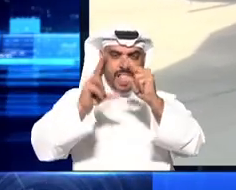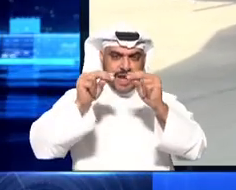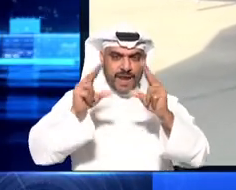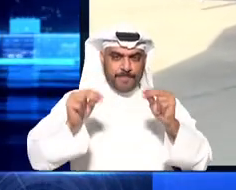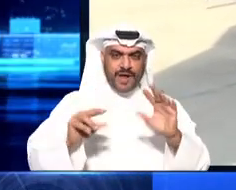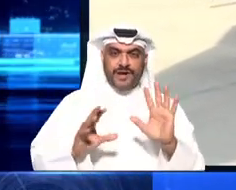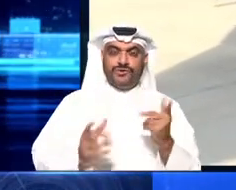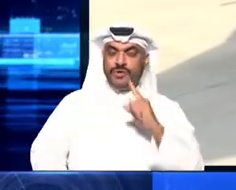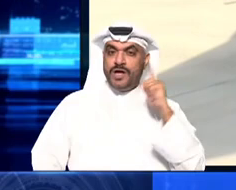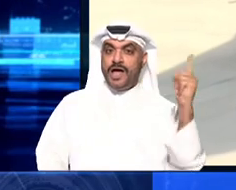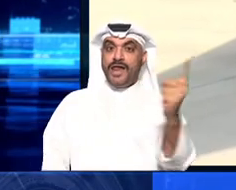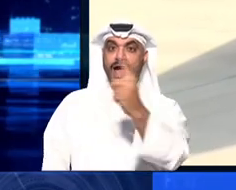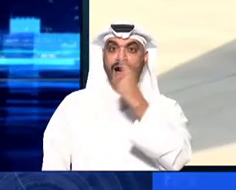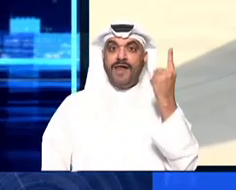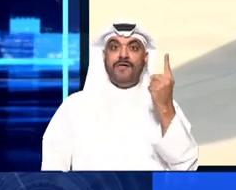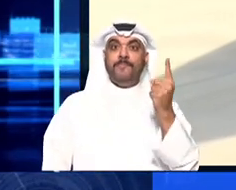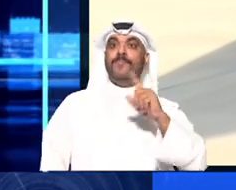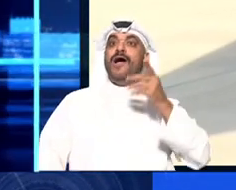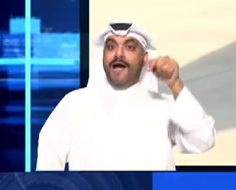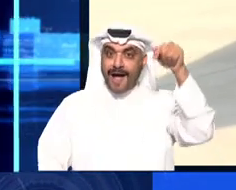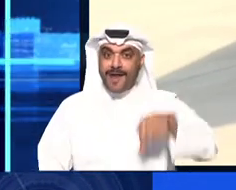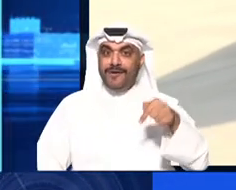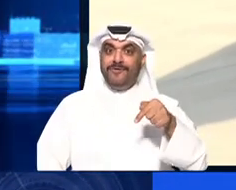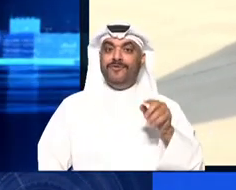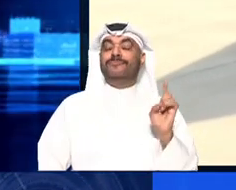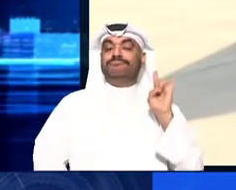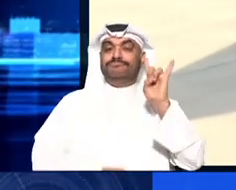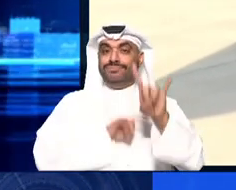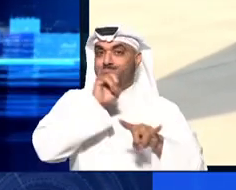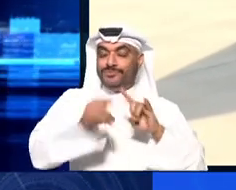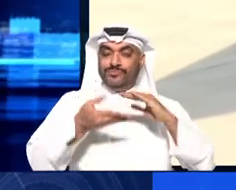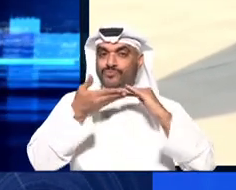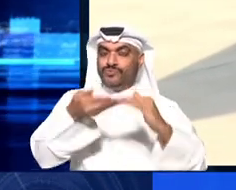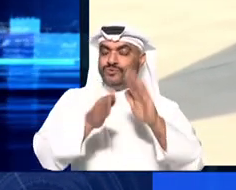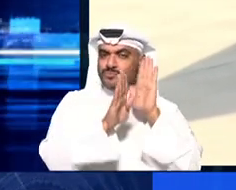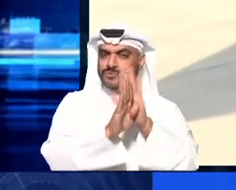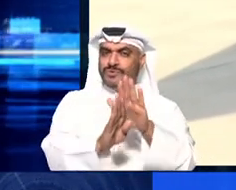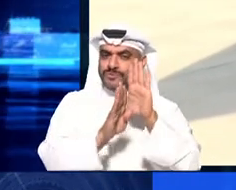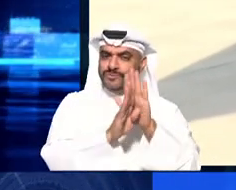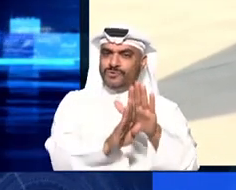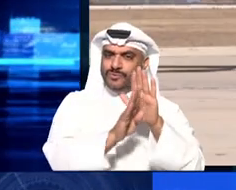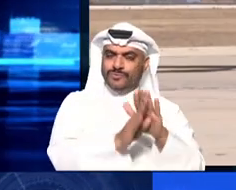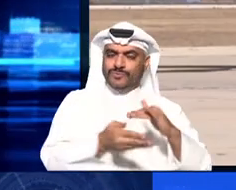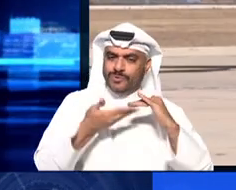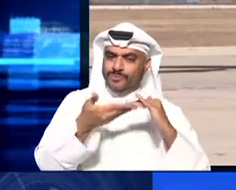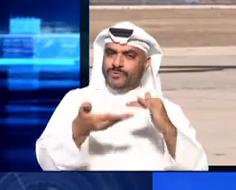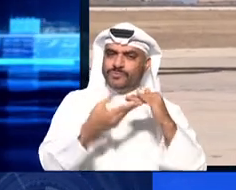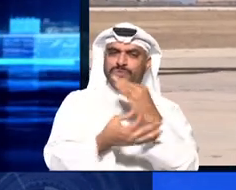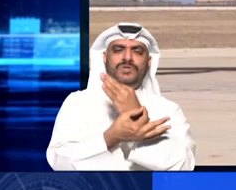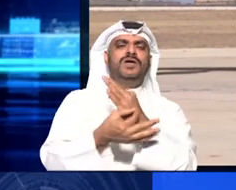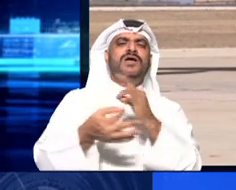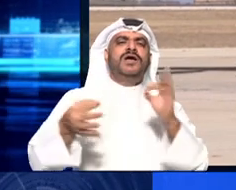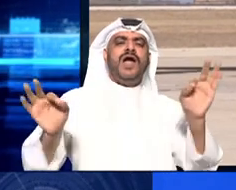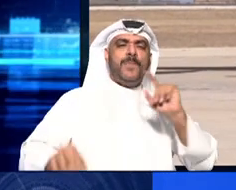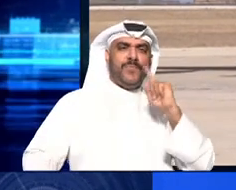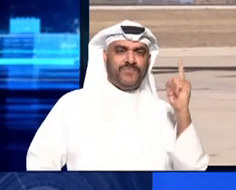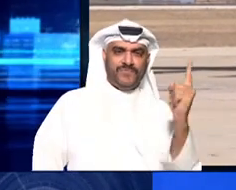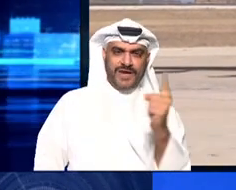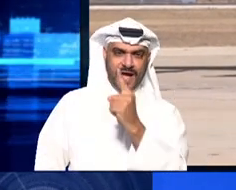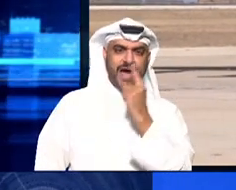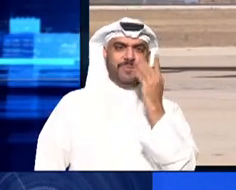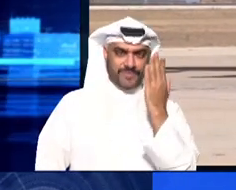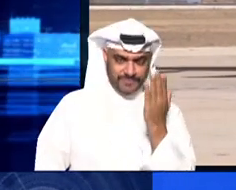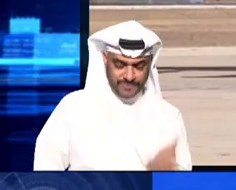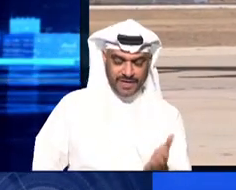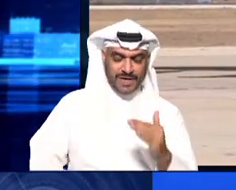أن العالم قد بادر أجمع في تضمير جراح لبنان أصدقاء وأشقاء،